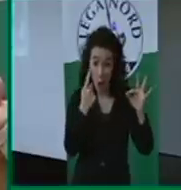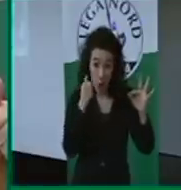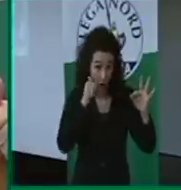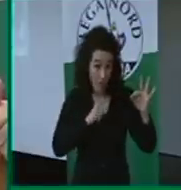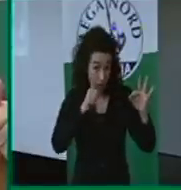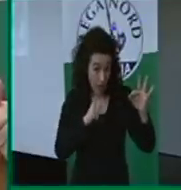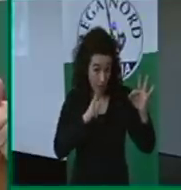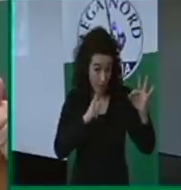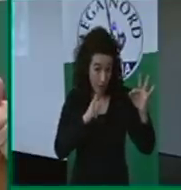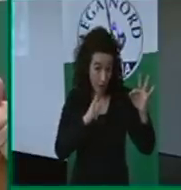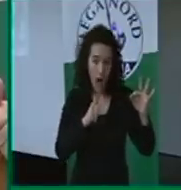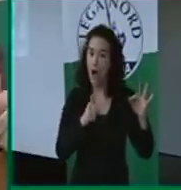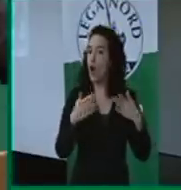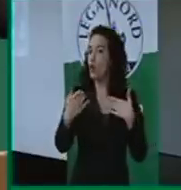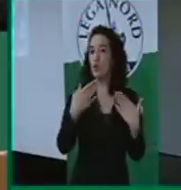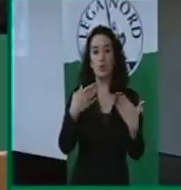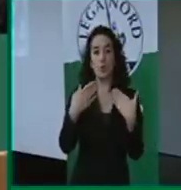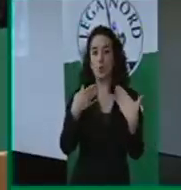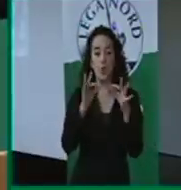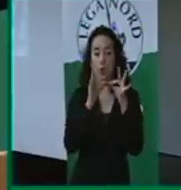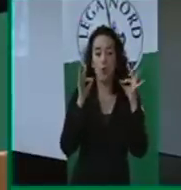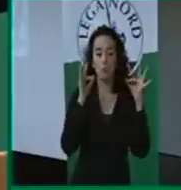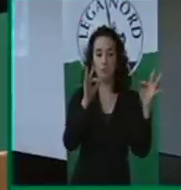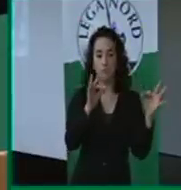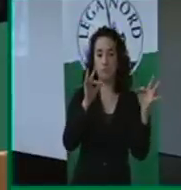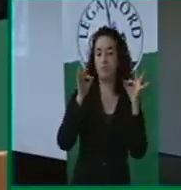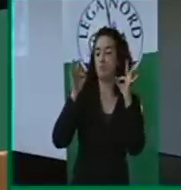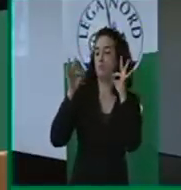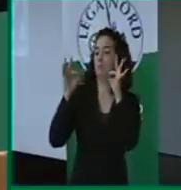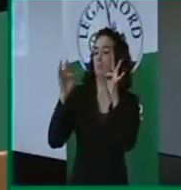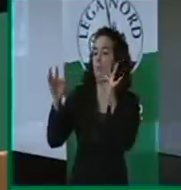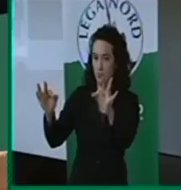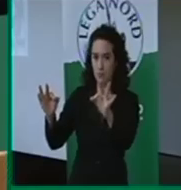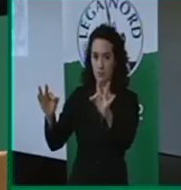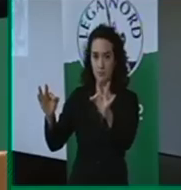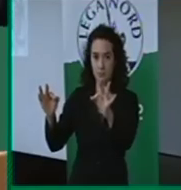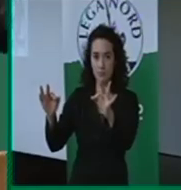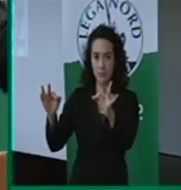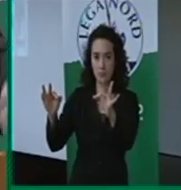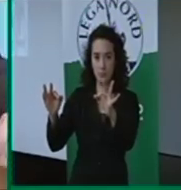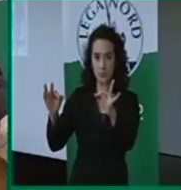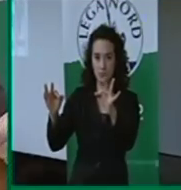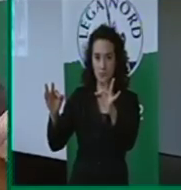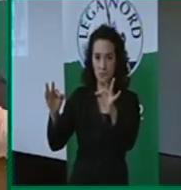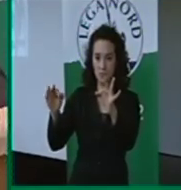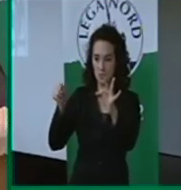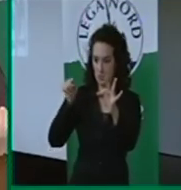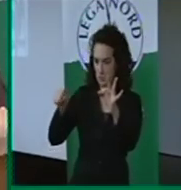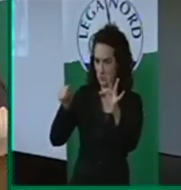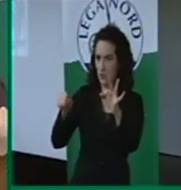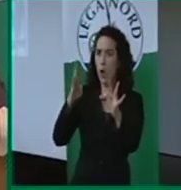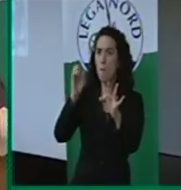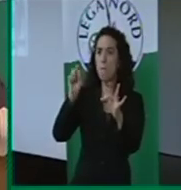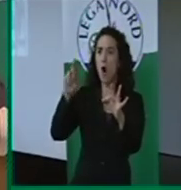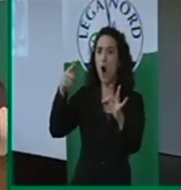libretto istantaneamente questa riga sarebbe stata ci sarebbero le gigantografie con le frecce dicendo Borghi